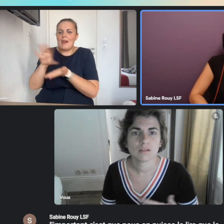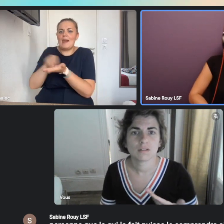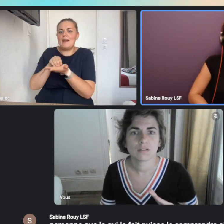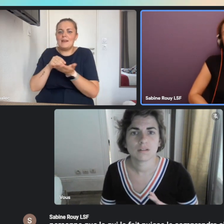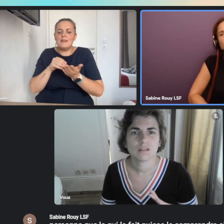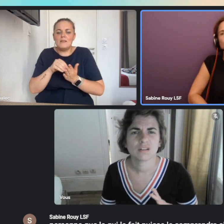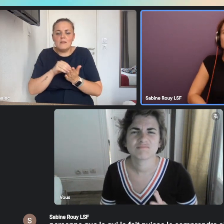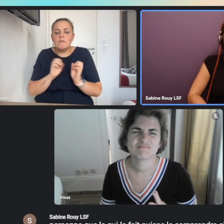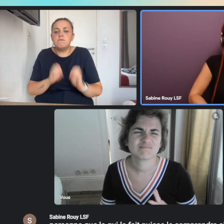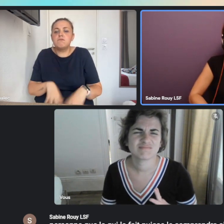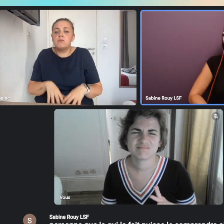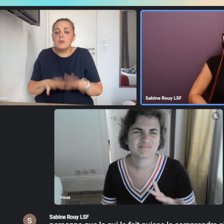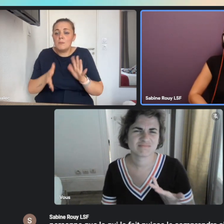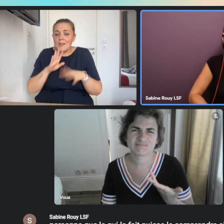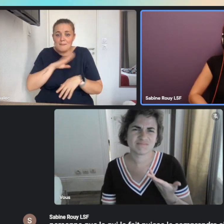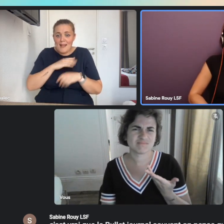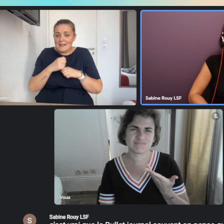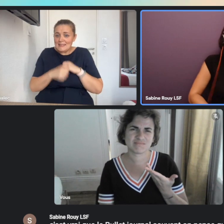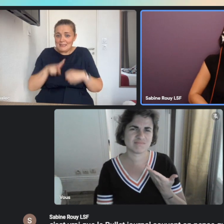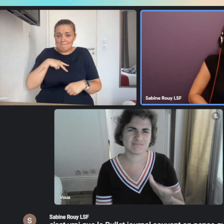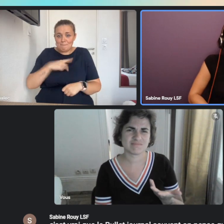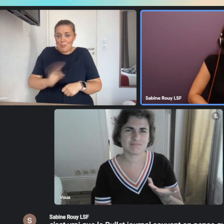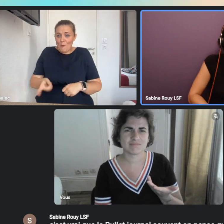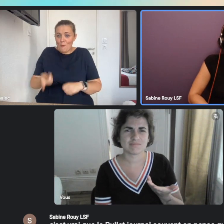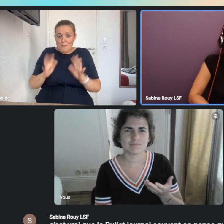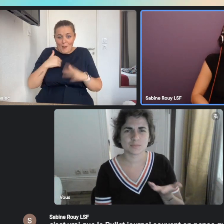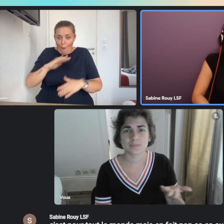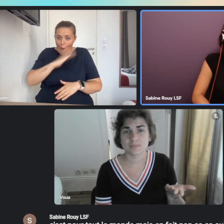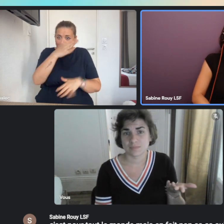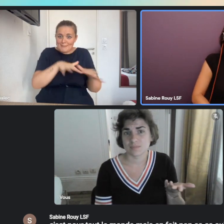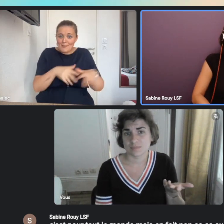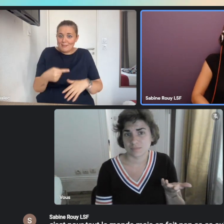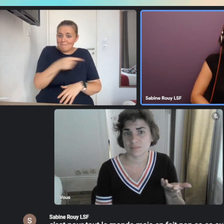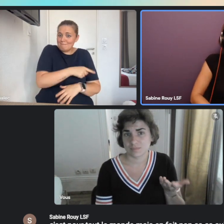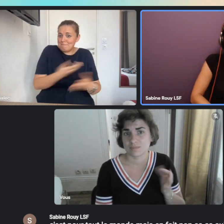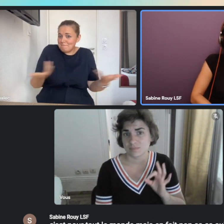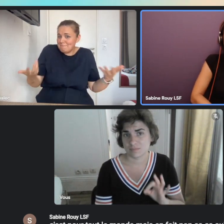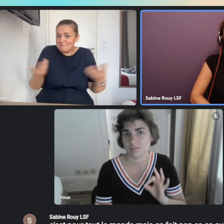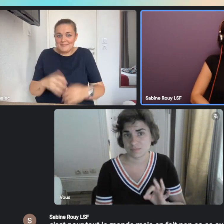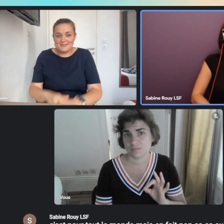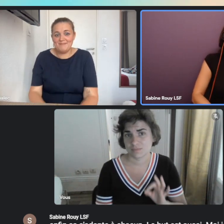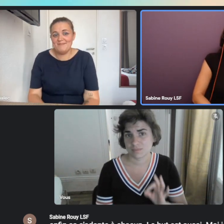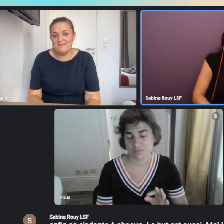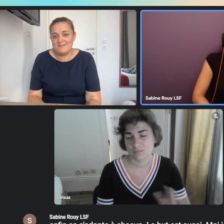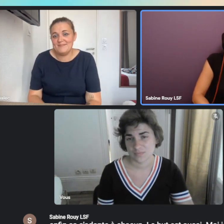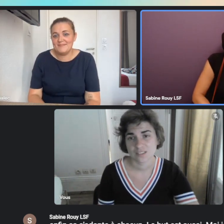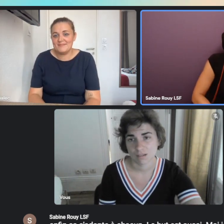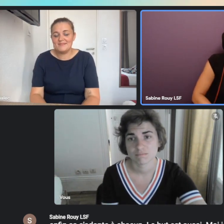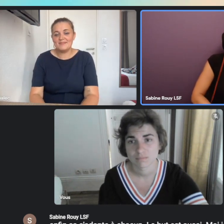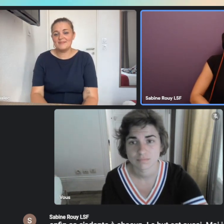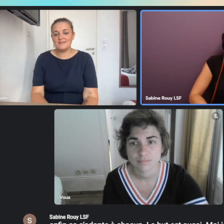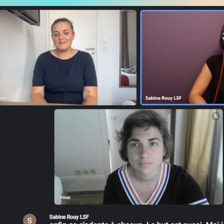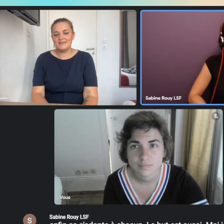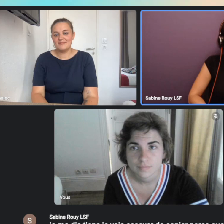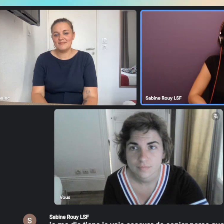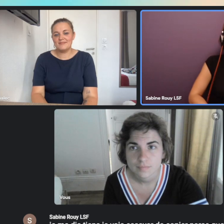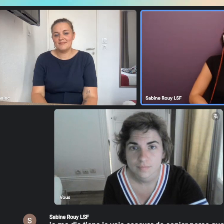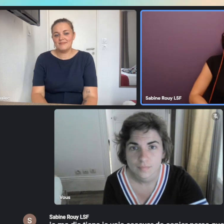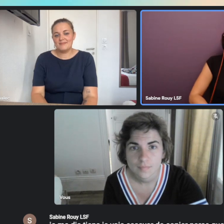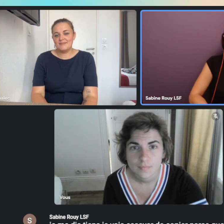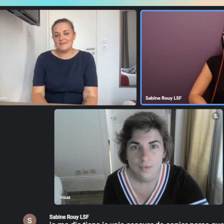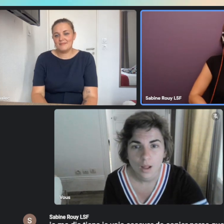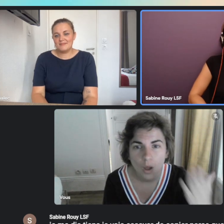je vais essayer de copier parce que c'est à la mode, de faire la même chose», en fait, on va laisser tomber parce que justement, peut-être que le style me correspond pas et que moi j'ai besoin d'une autre méthode. Oui, tout à fait.